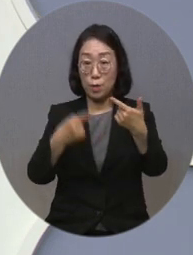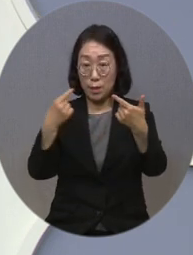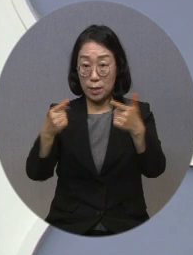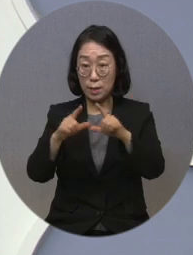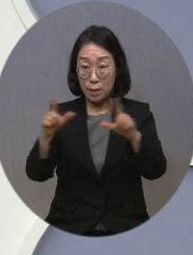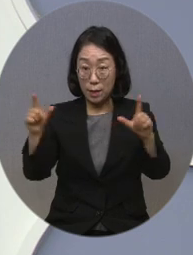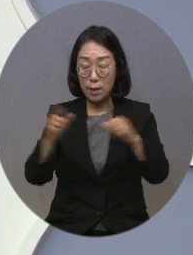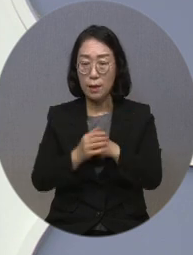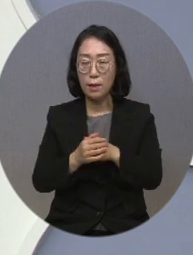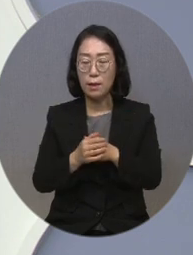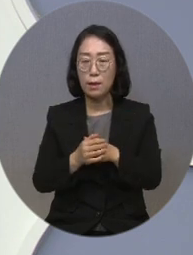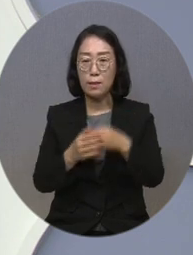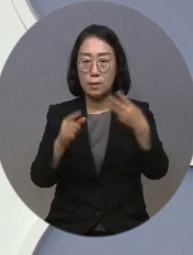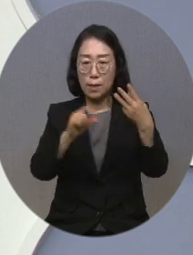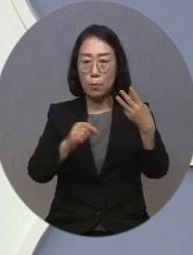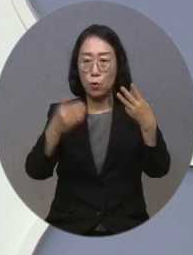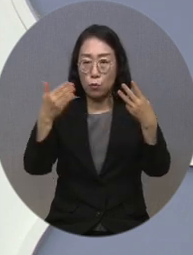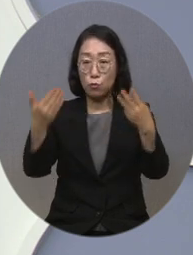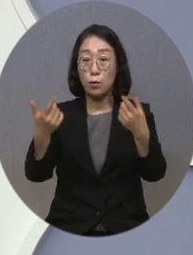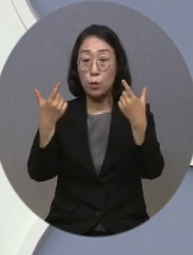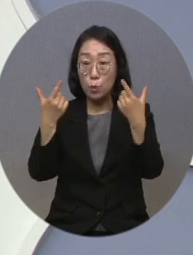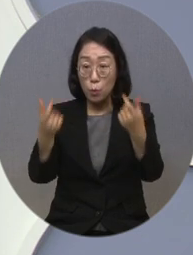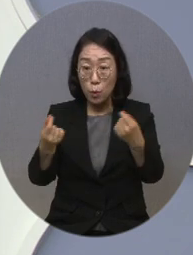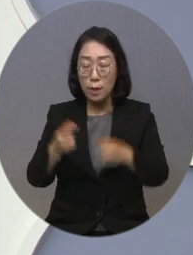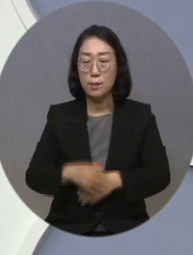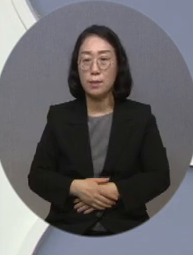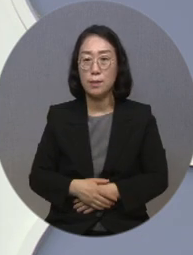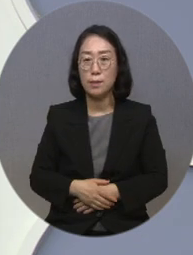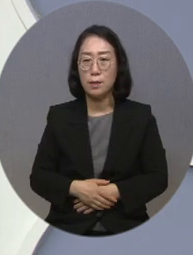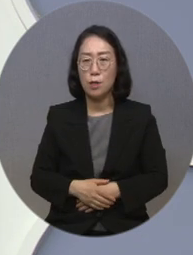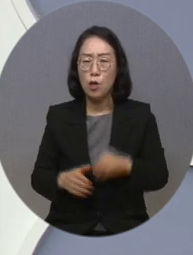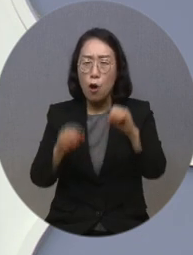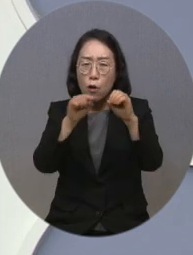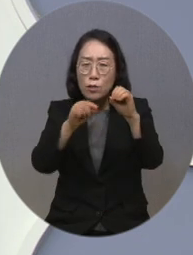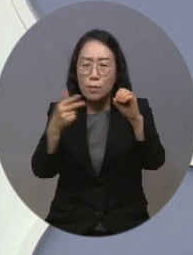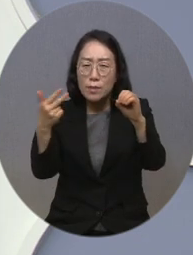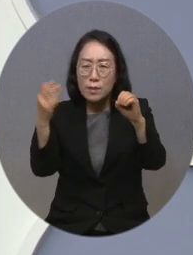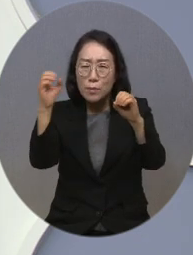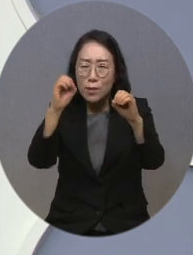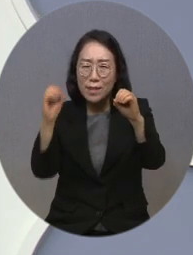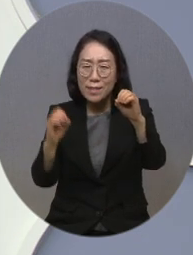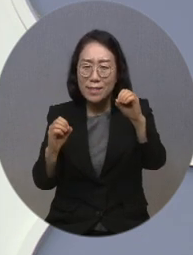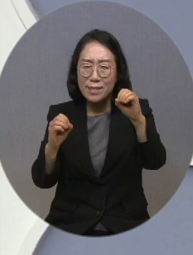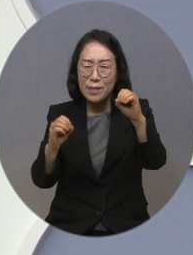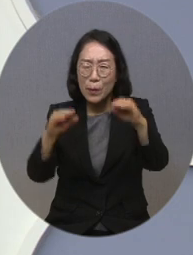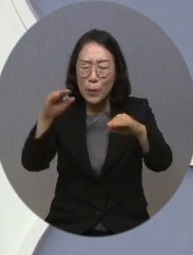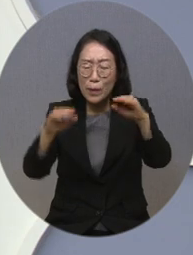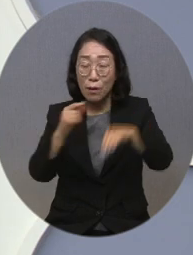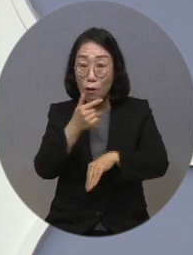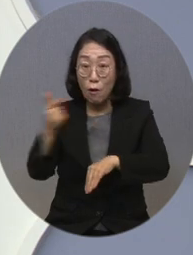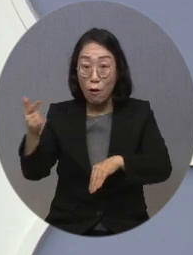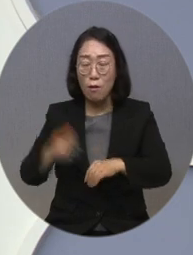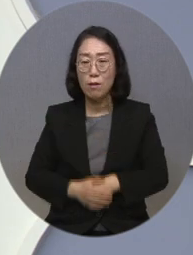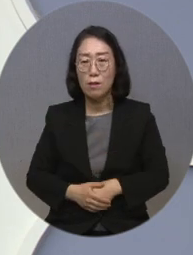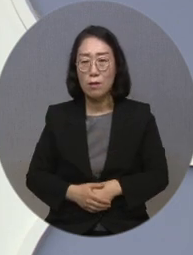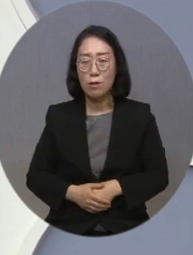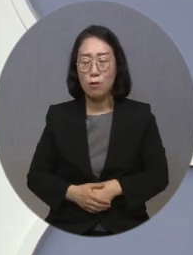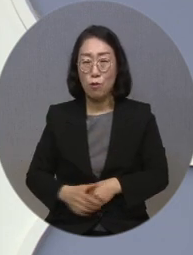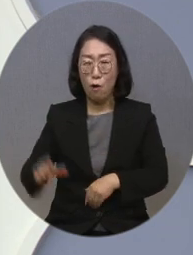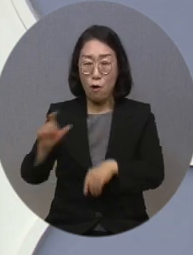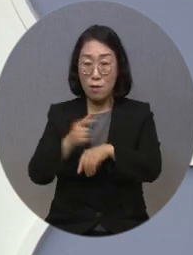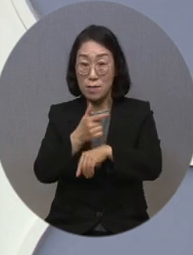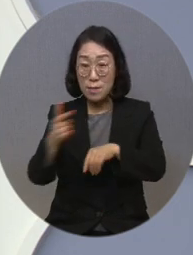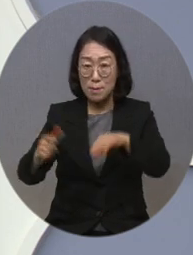꼭 3월 9일과 마찬가지로 3월 9일에서는 0.7%포인트밖에 안 났지만 지방선거에서는